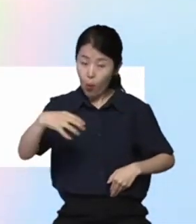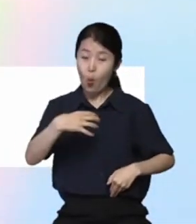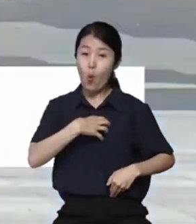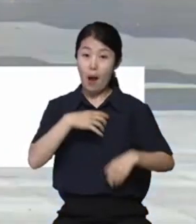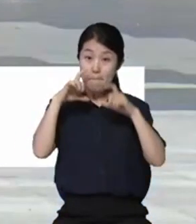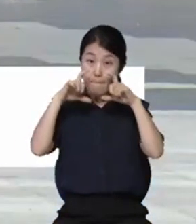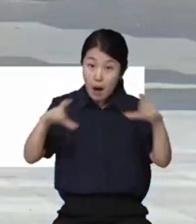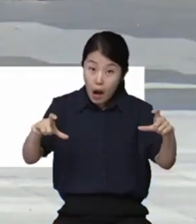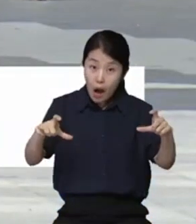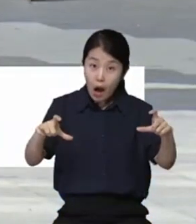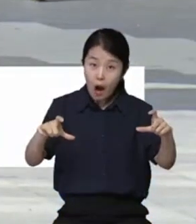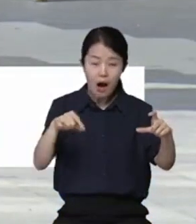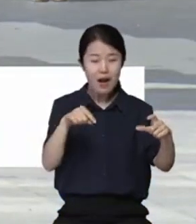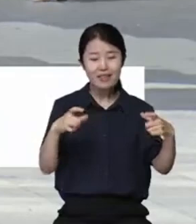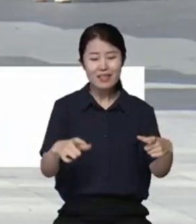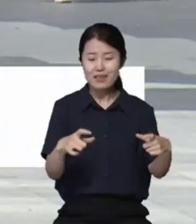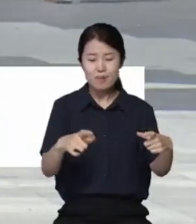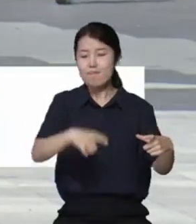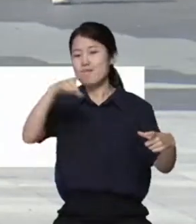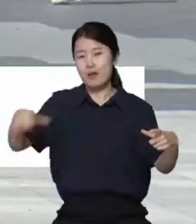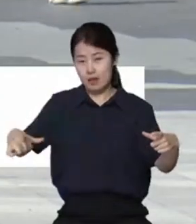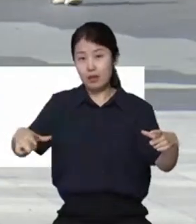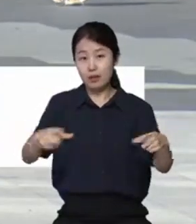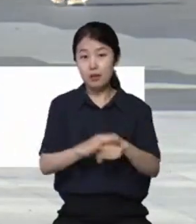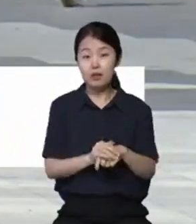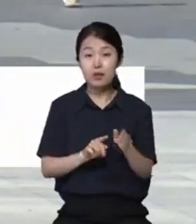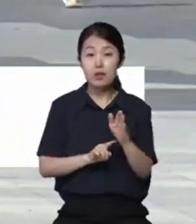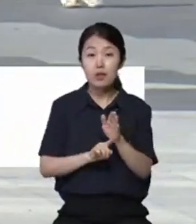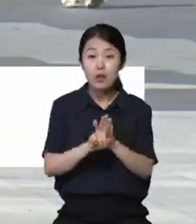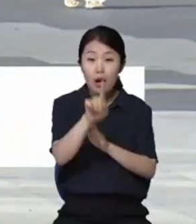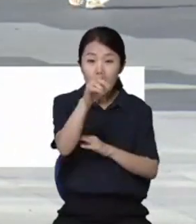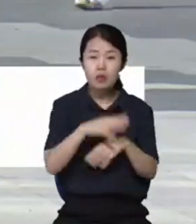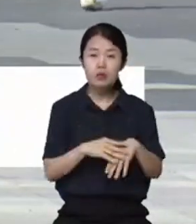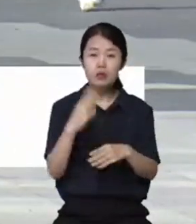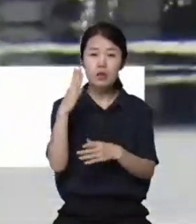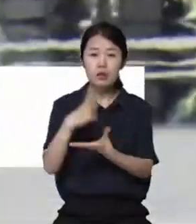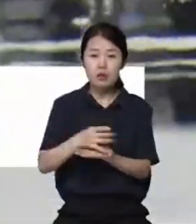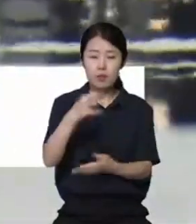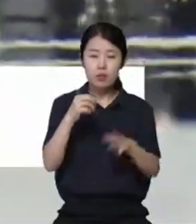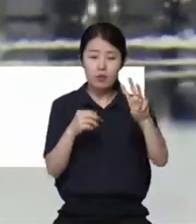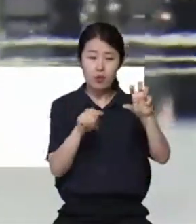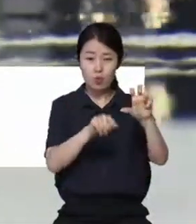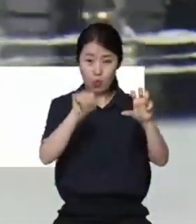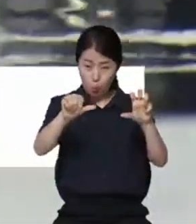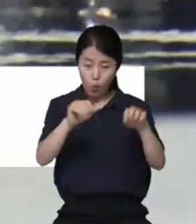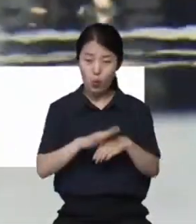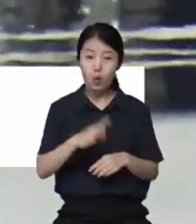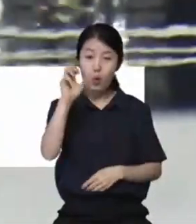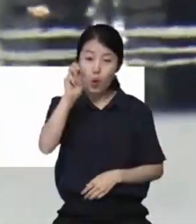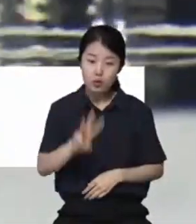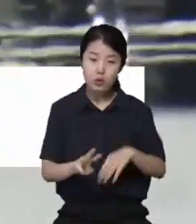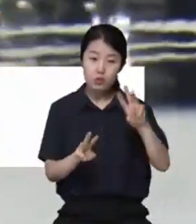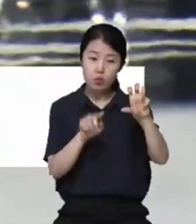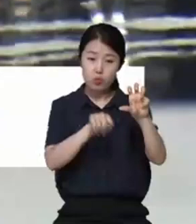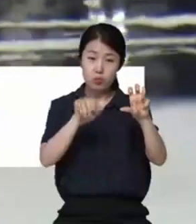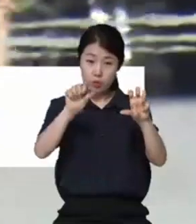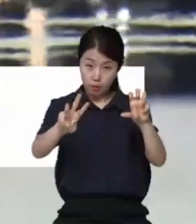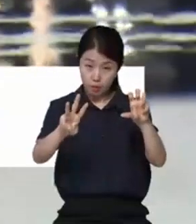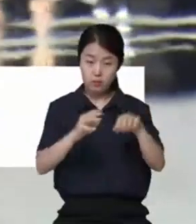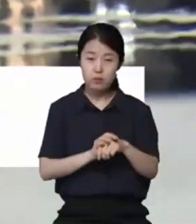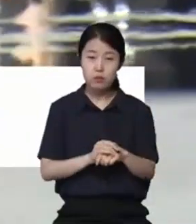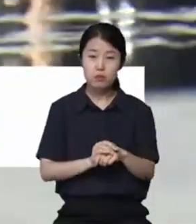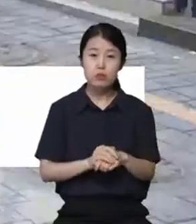내려졌던 폭염 경보가 전 지역으로 확대된 가운데 낮 기온 담양 35.5도를 최고로 광주 풍암 35.3도